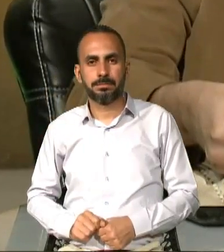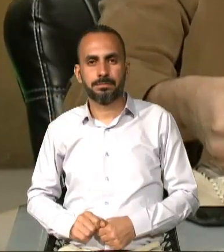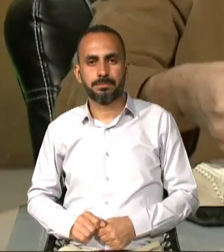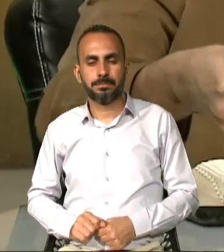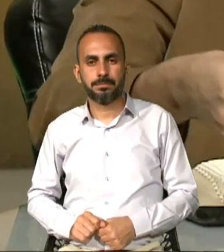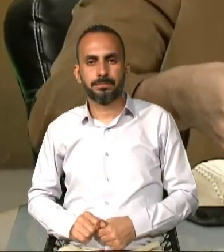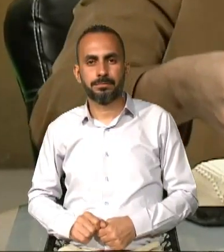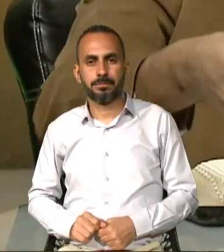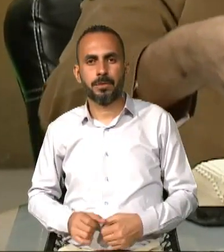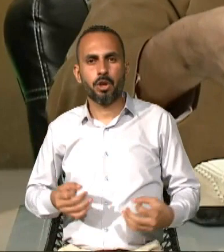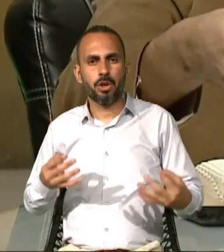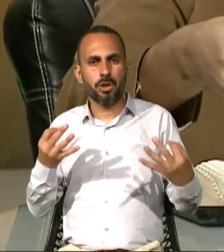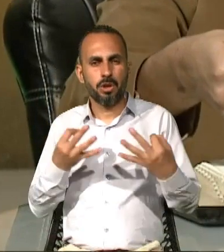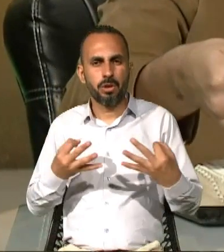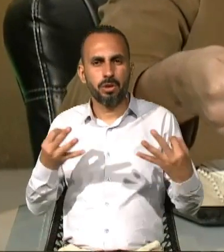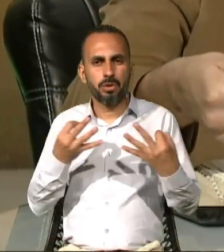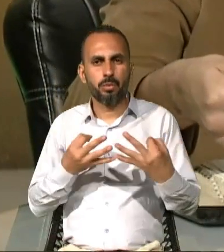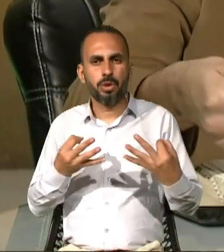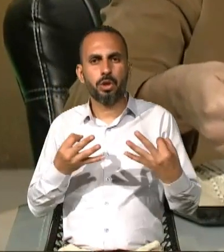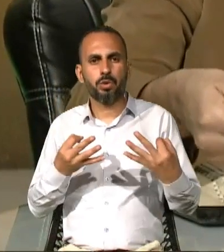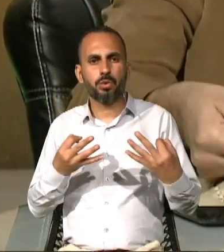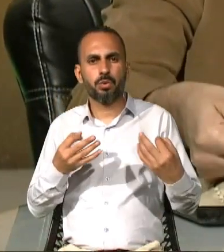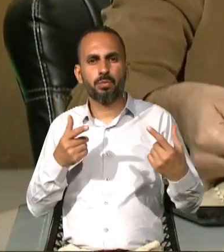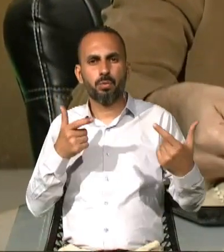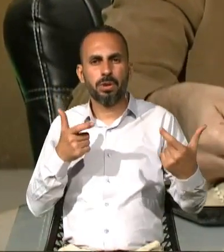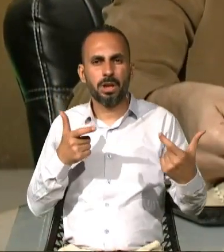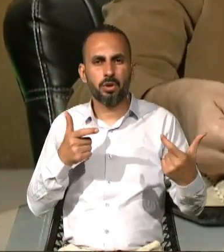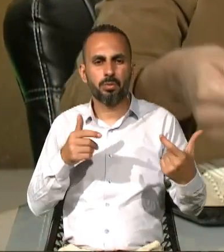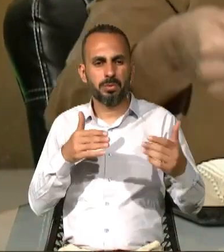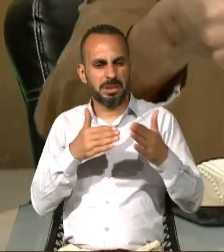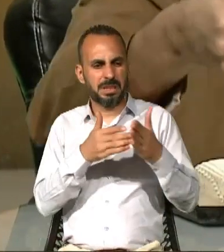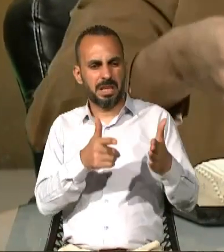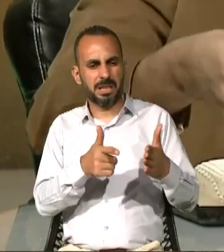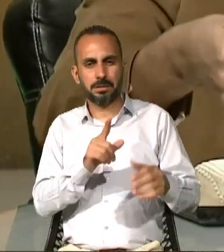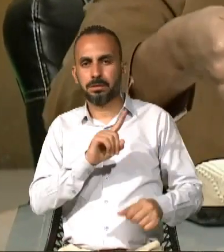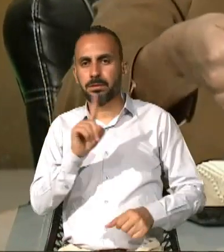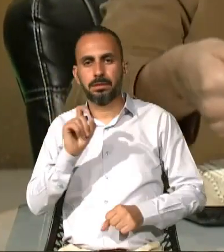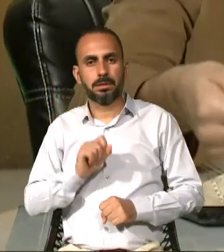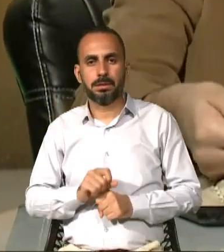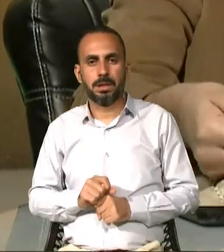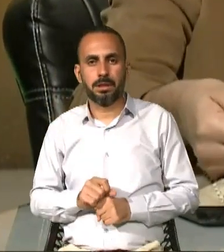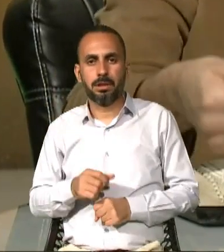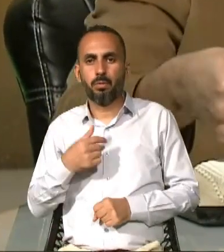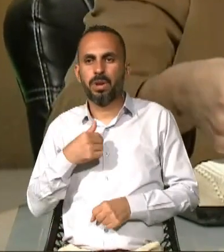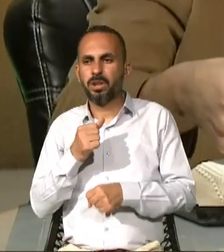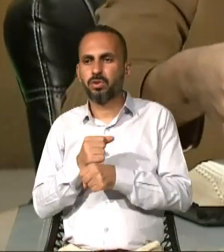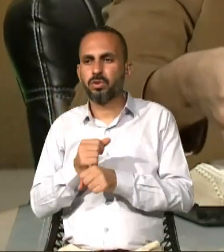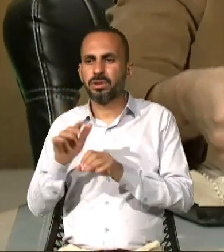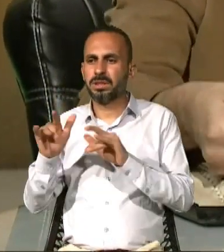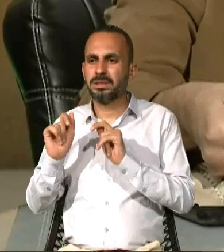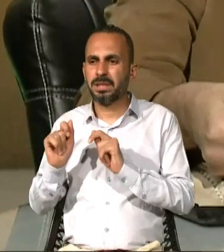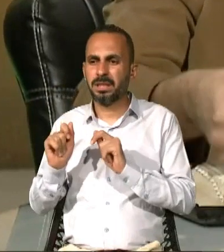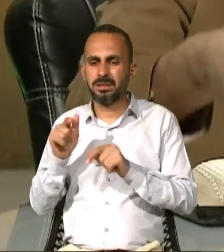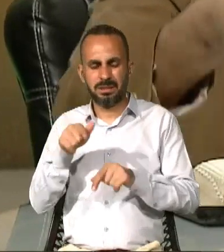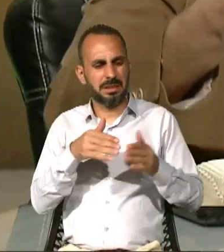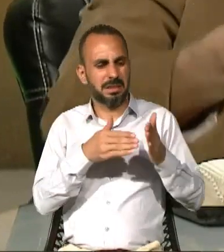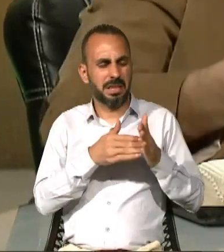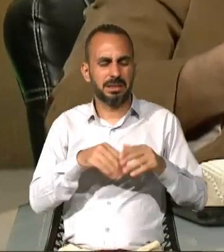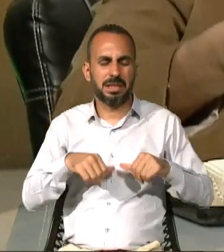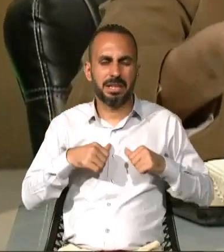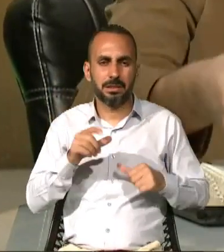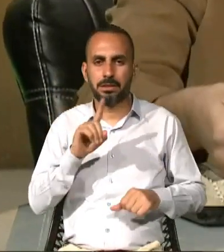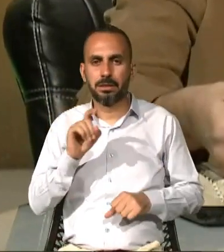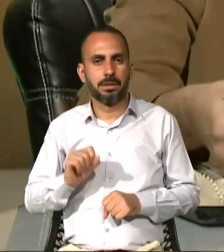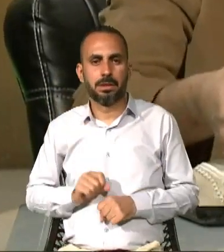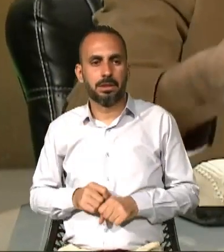النهايه ولا كل ما يحدث في العالم من اضطراب النهايه ولا فقدان شغل النهايه ولا المرض النهايه ولا حتى